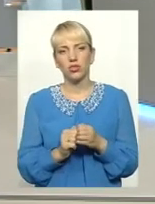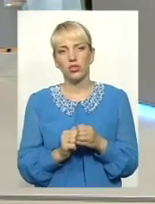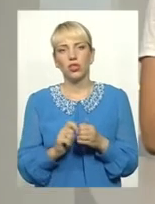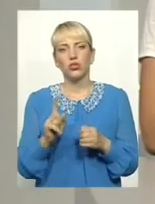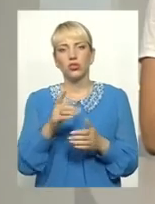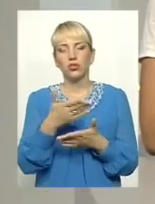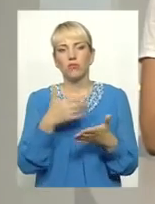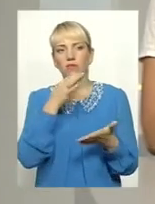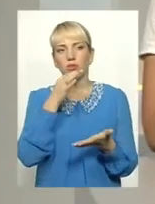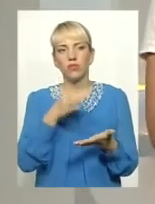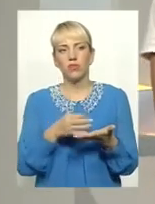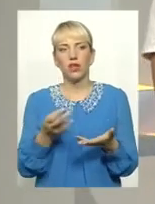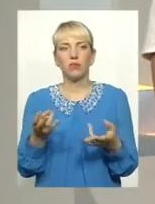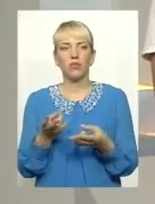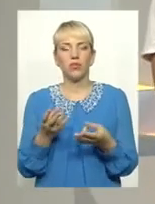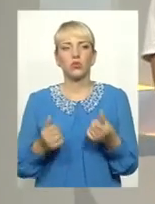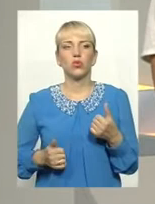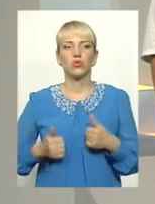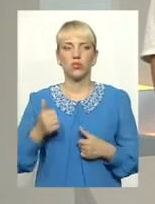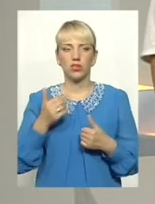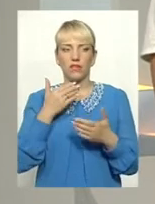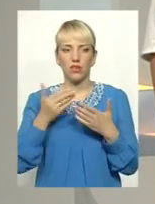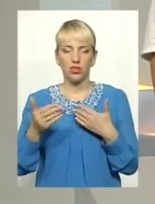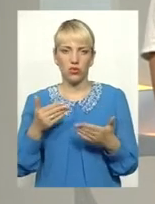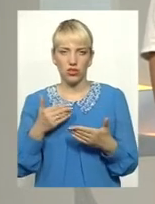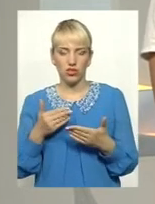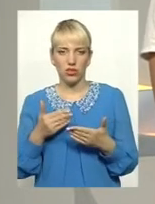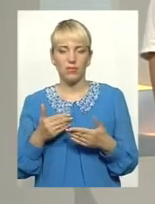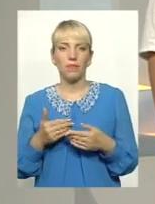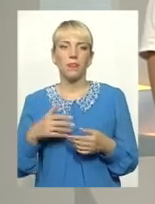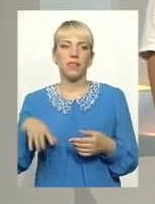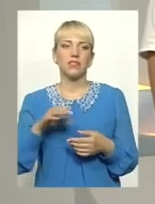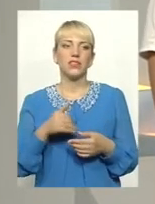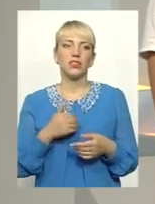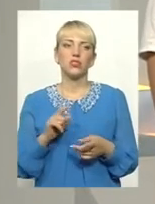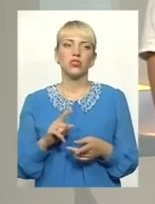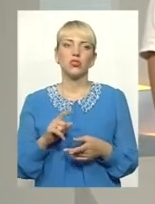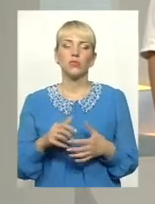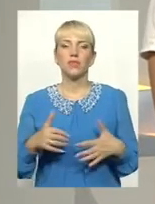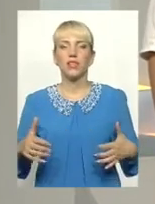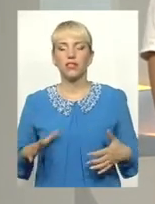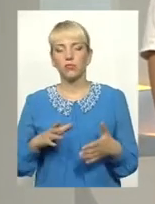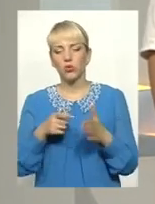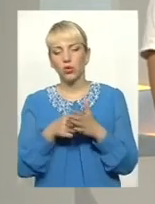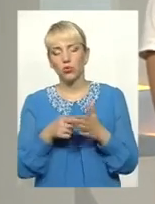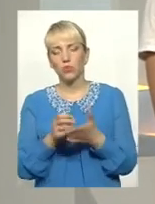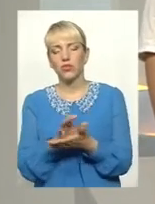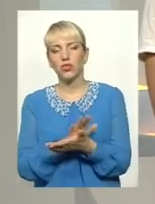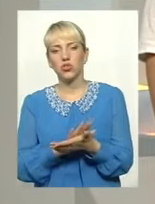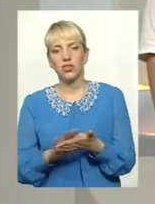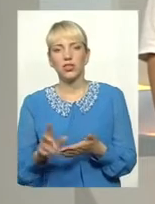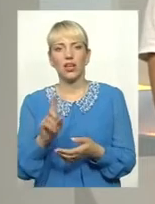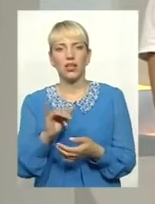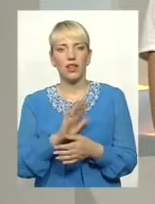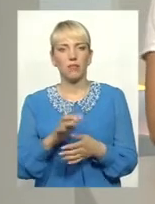ми відповідаємо, мало достойне відношення, так? Тобто всі хочуть, щоб тваринки були нагодовані, чисті і не